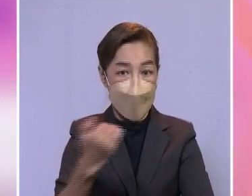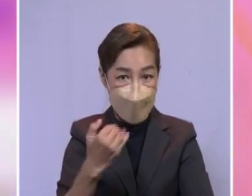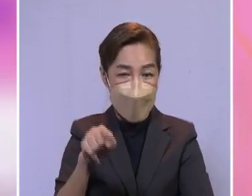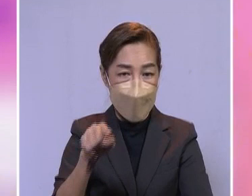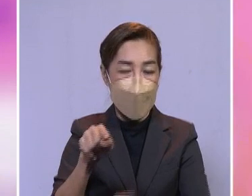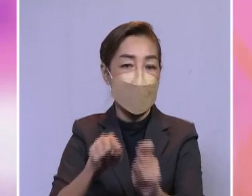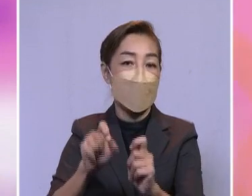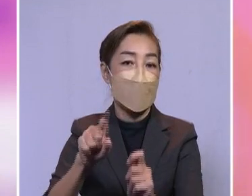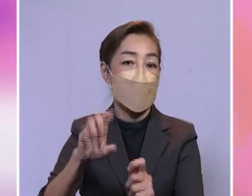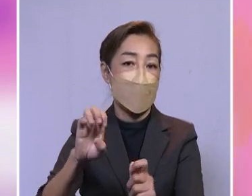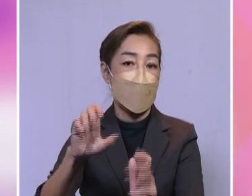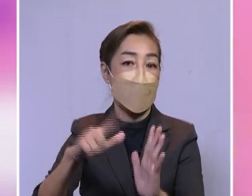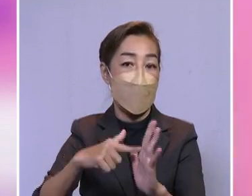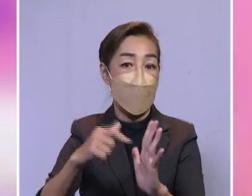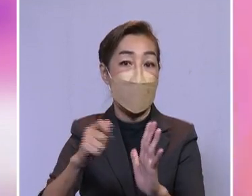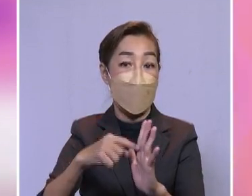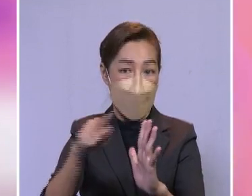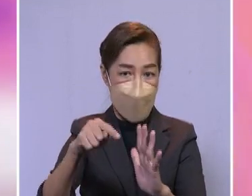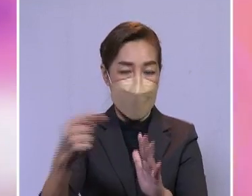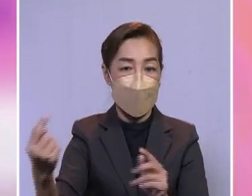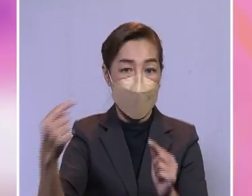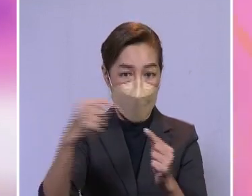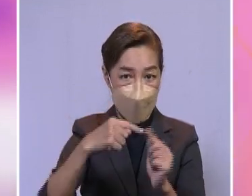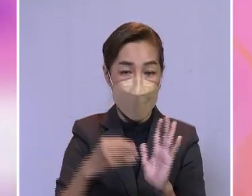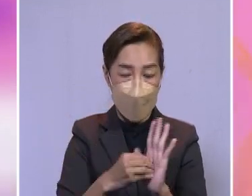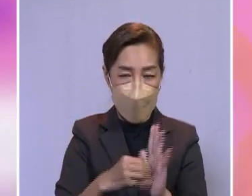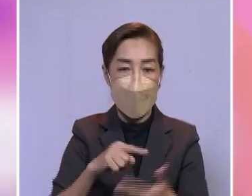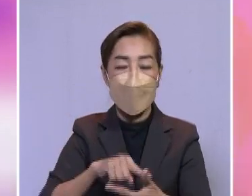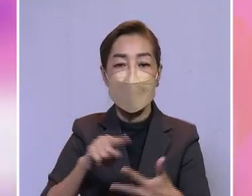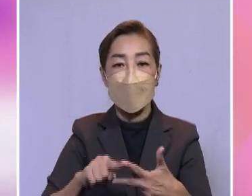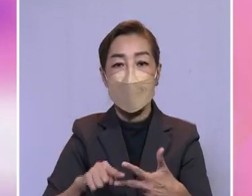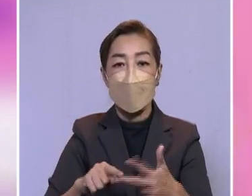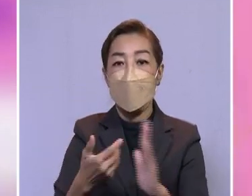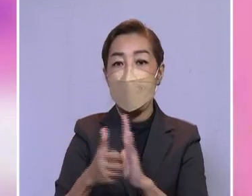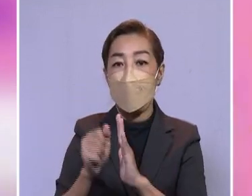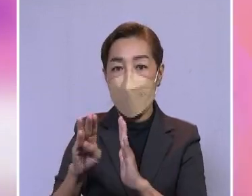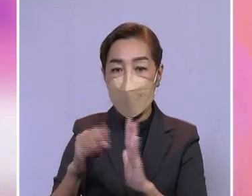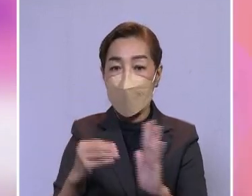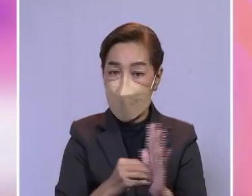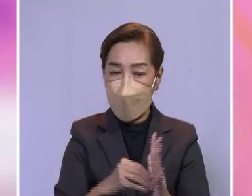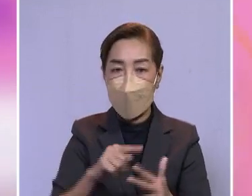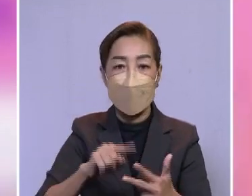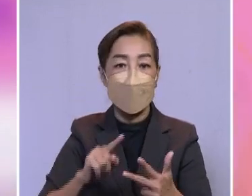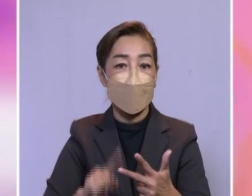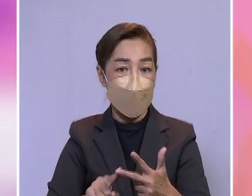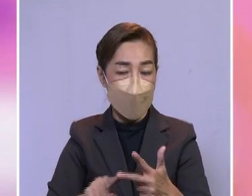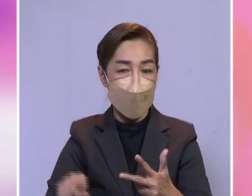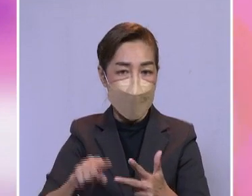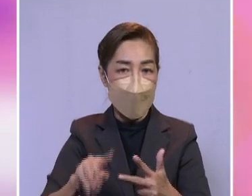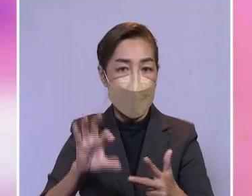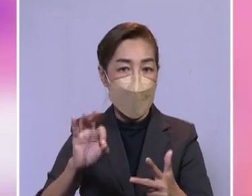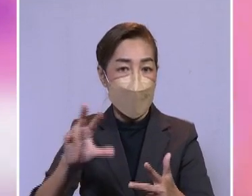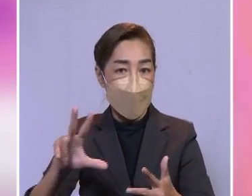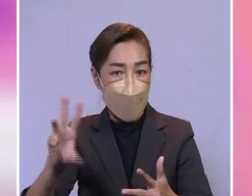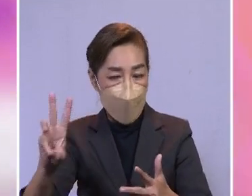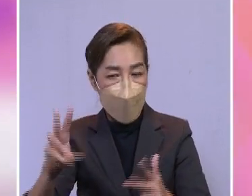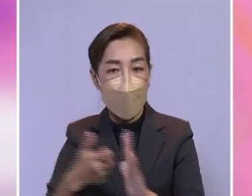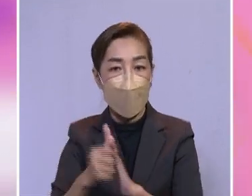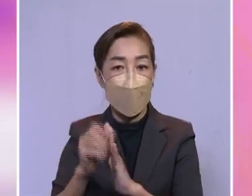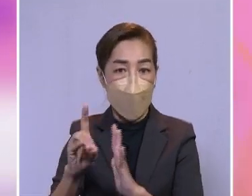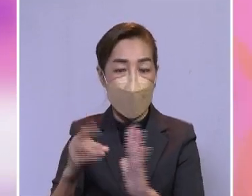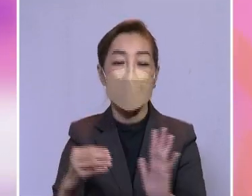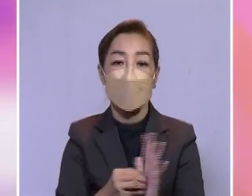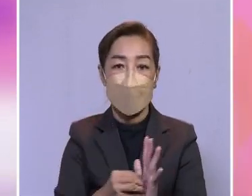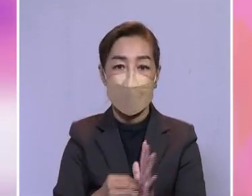ออกจากศิลาอาสน์นะครับกระบวนที่ 2ก็จะเป็น 934อุบลราชธานีกรุงเทพฯและกระบวนที่ 3 9 3 6อุดรธานี